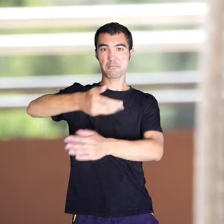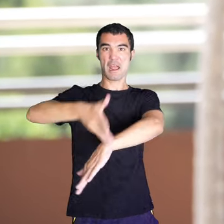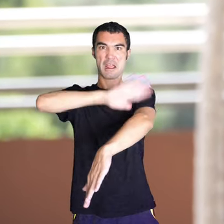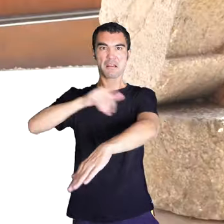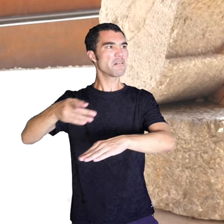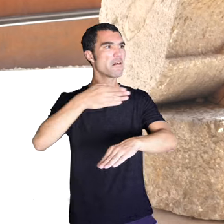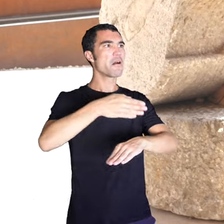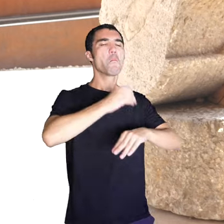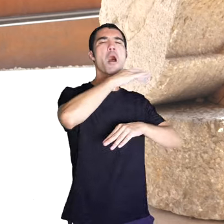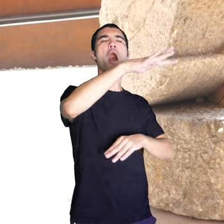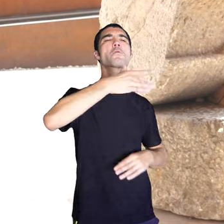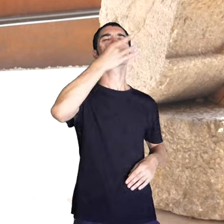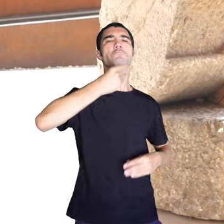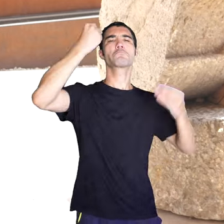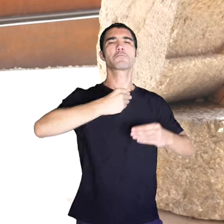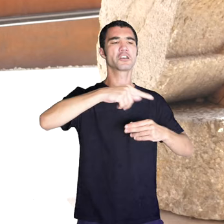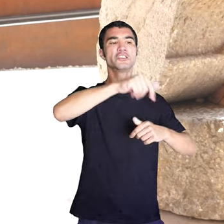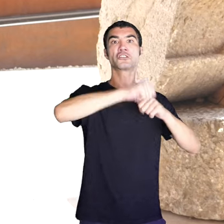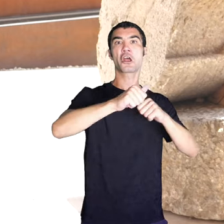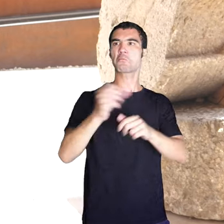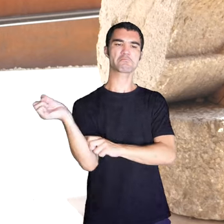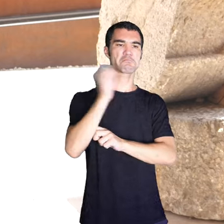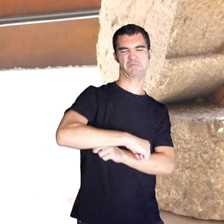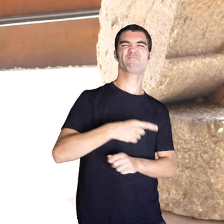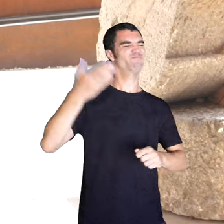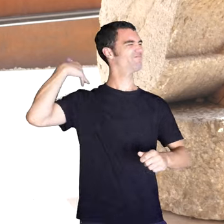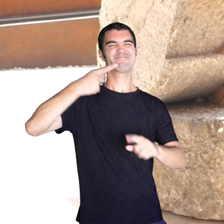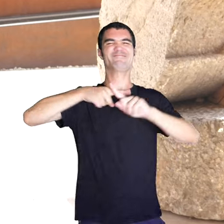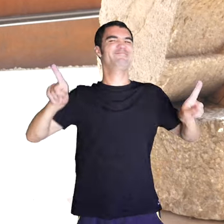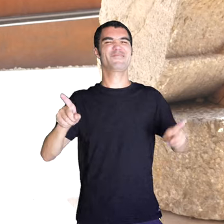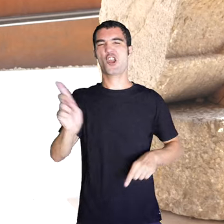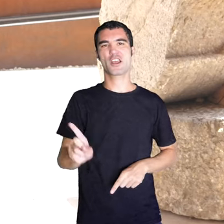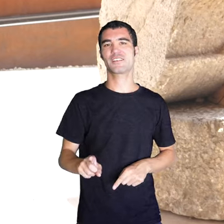Solla. Som un entremèdit que